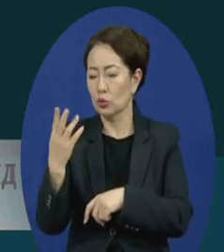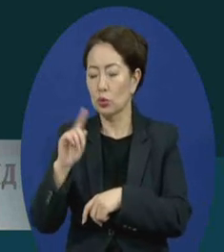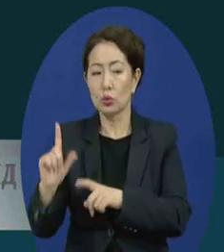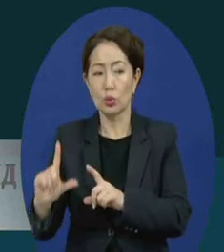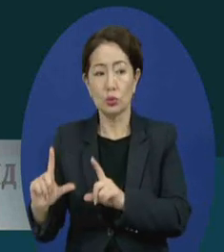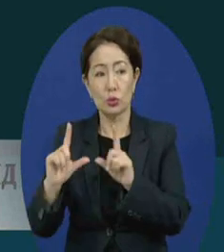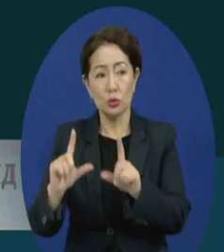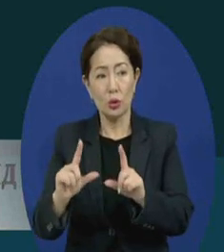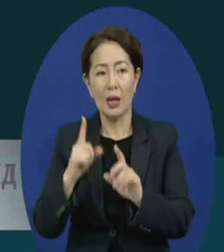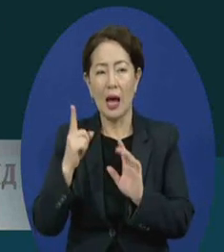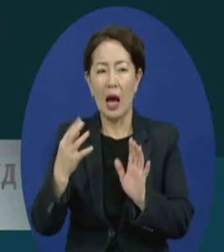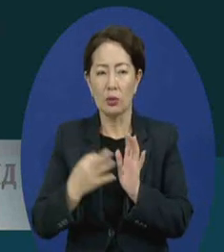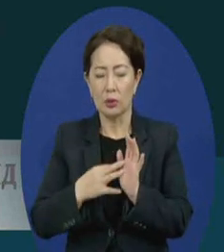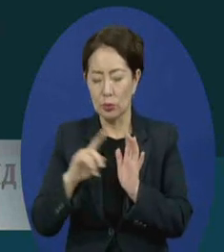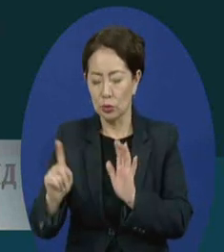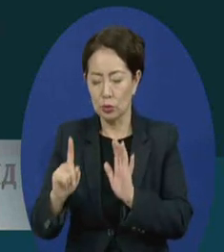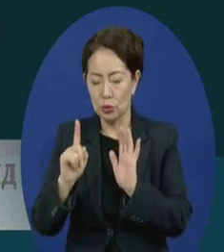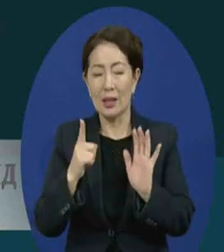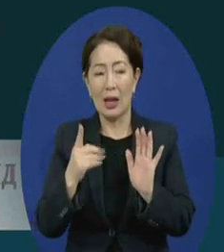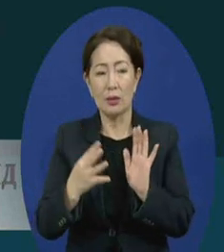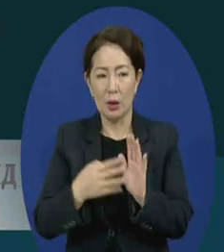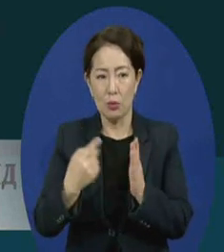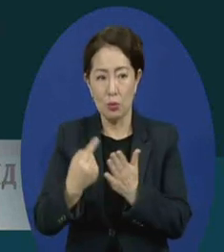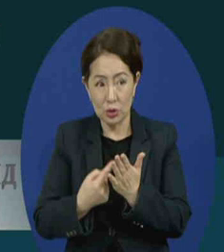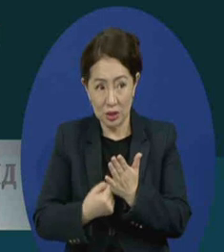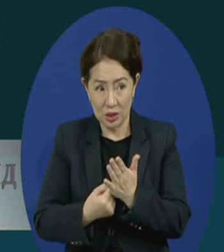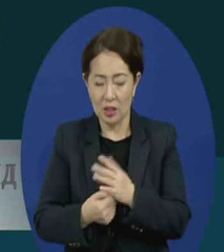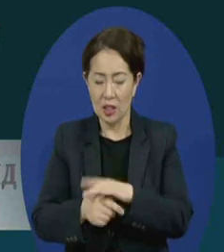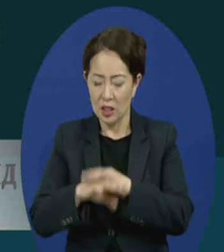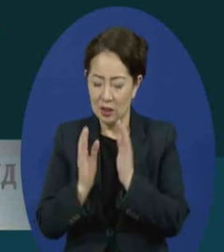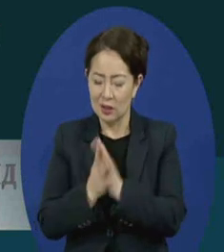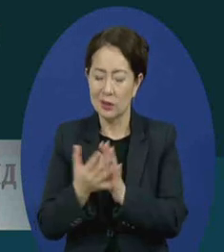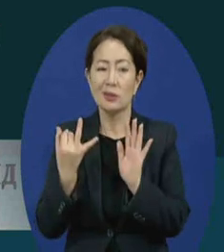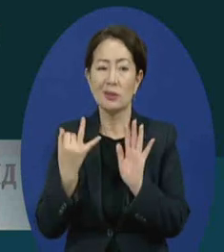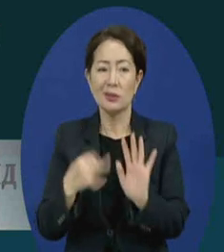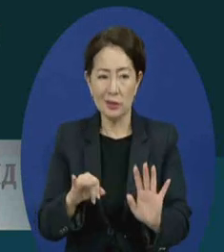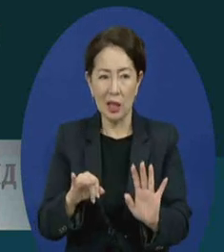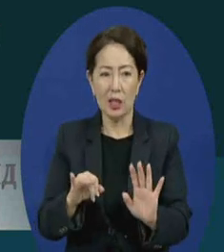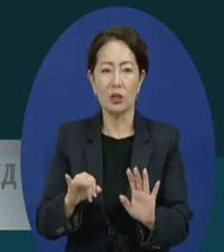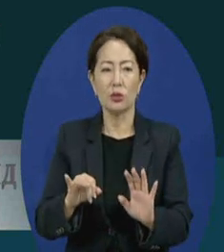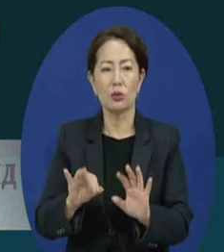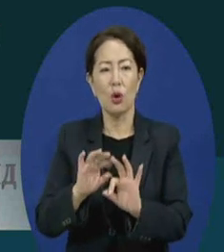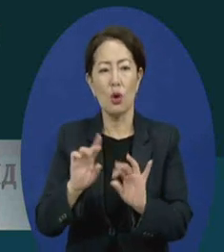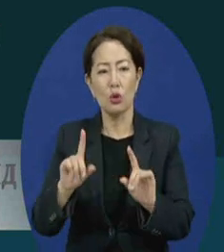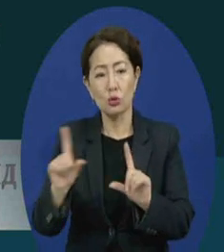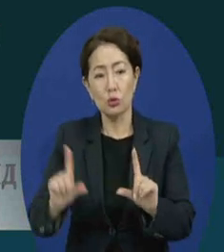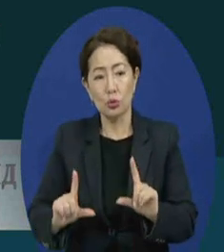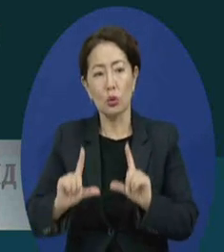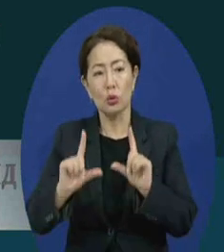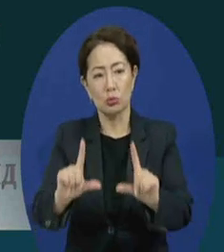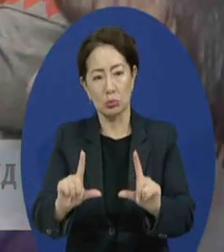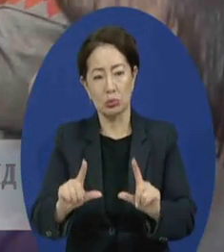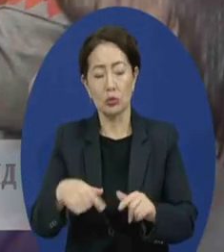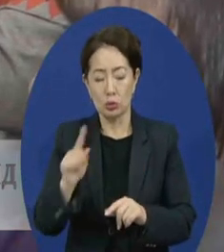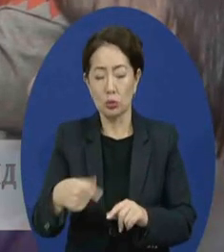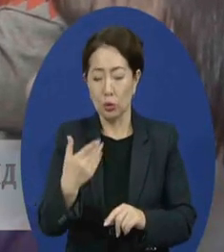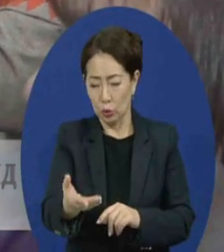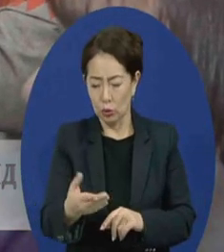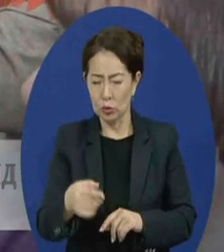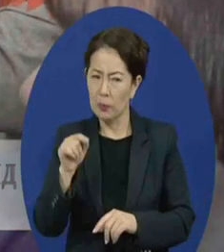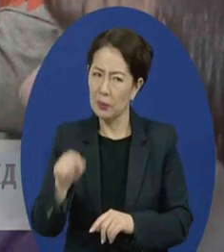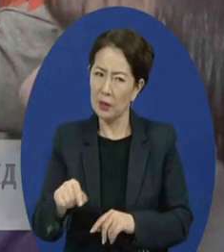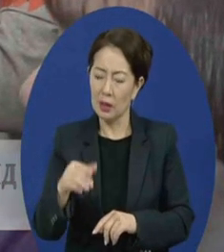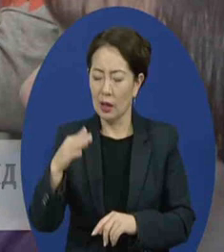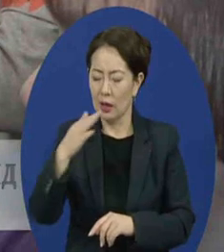34 тусгай зөвшөөрөл, 18 зөвшөөрөл, 18 бүртгэл, за нийтдээ 70 төрлийн бүртгэл зөвшөөрөл олгож байна.